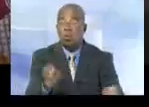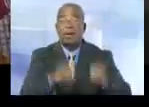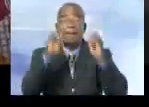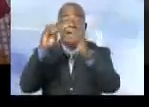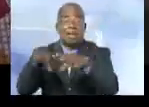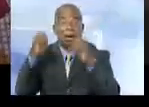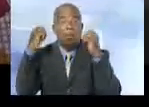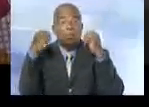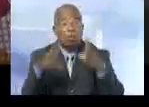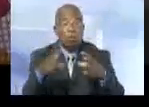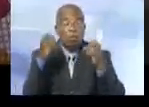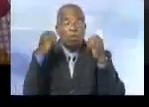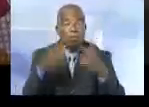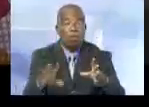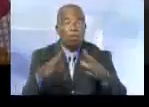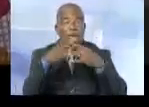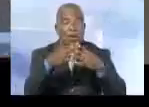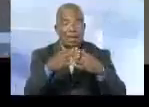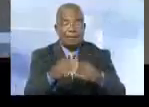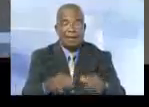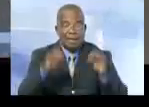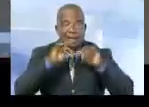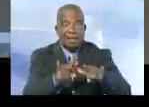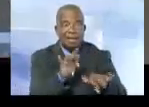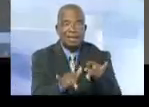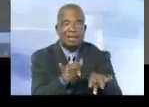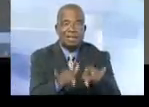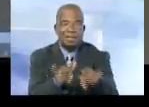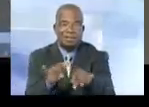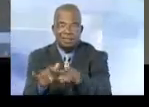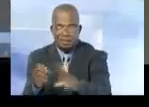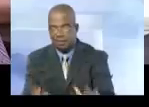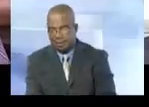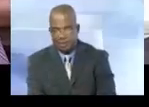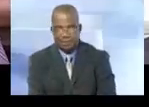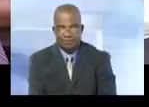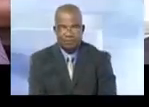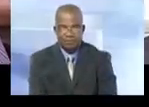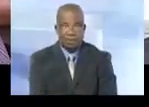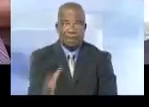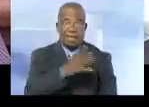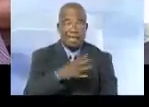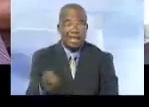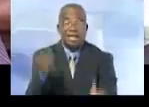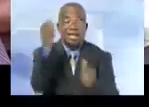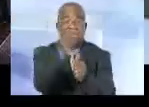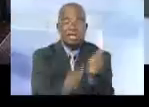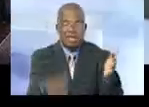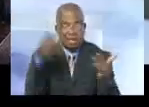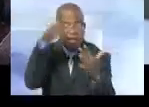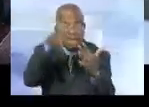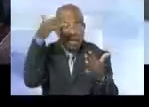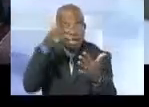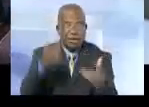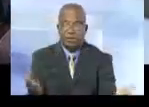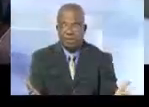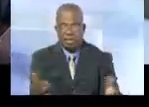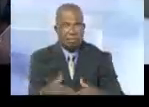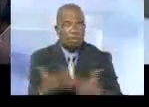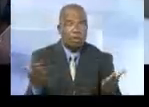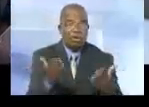intranetuniv-fhb.edu.ci. est un portail électronique. Il fournit à chaque usager un accès à l'ensemble des ressources et services numériques en